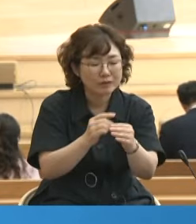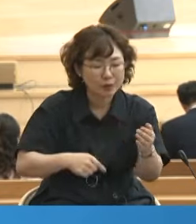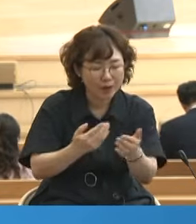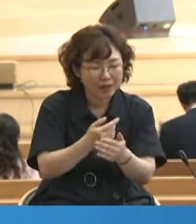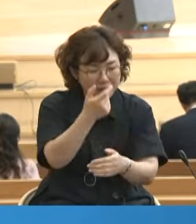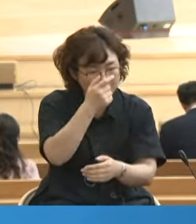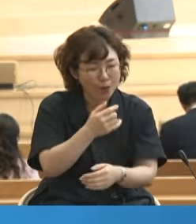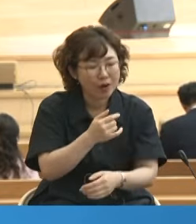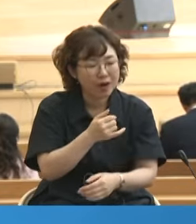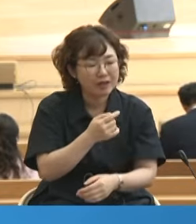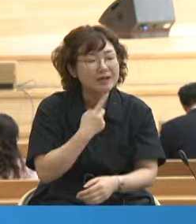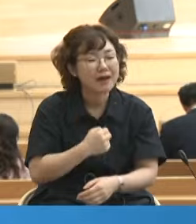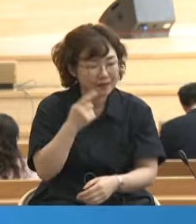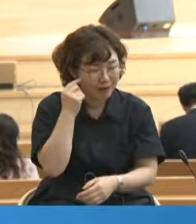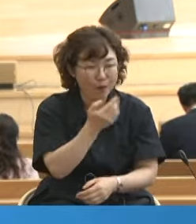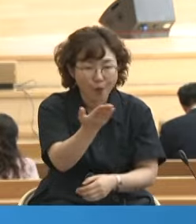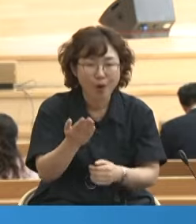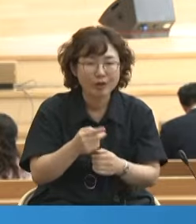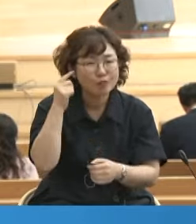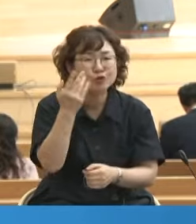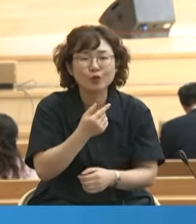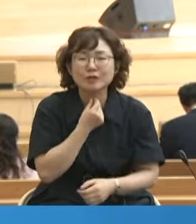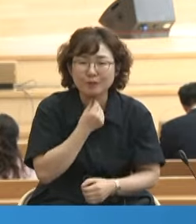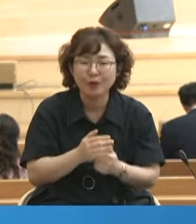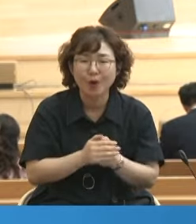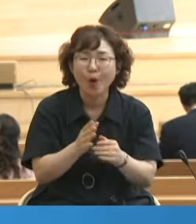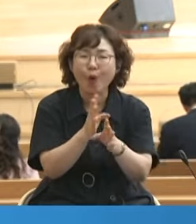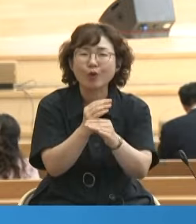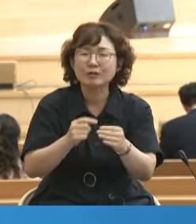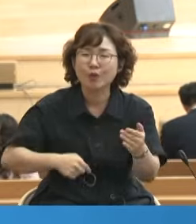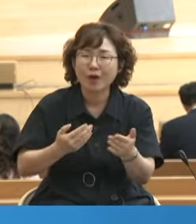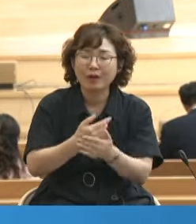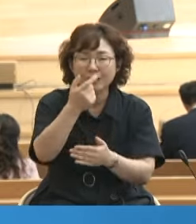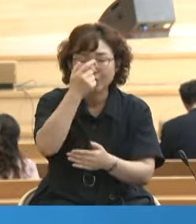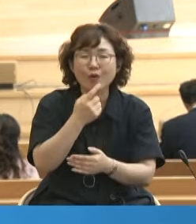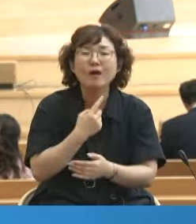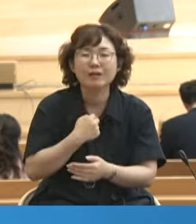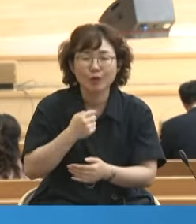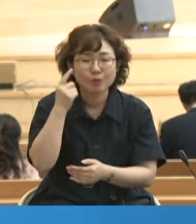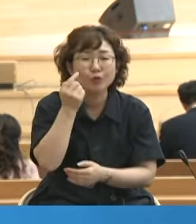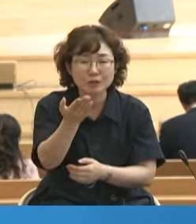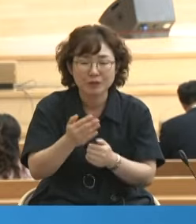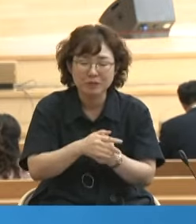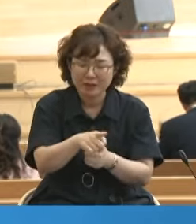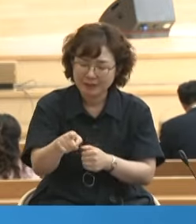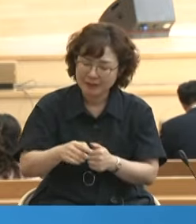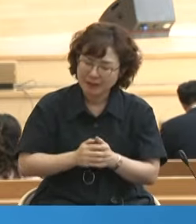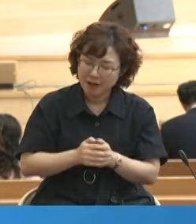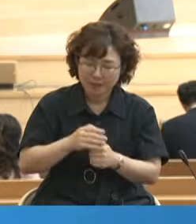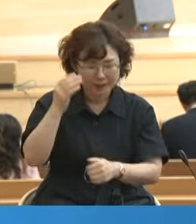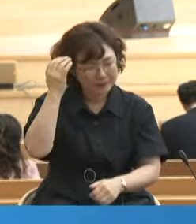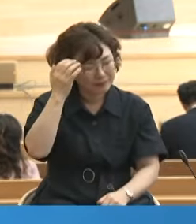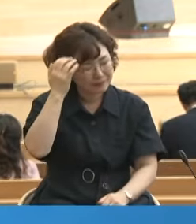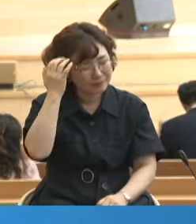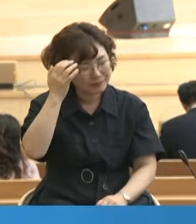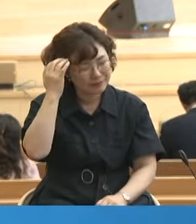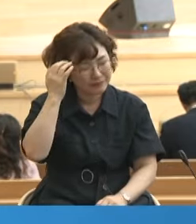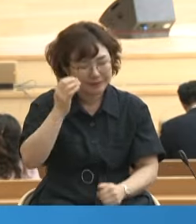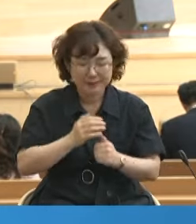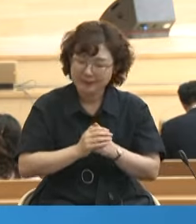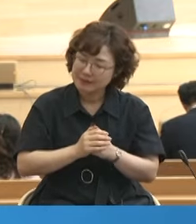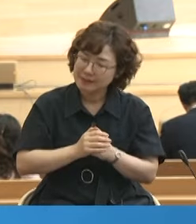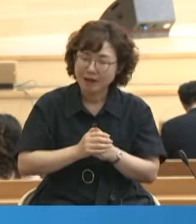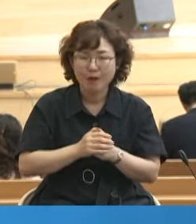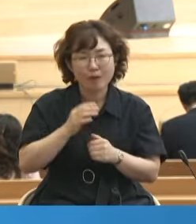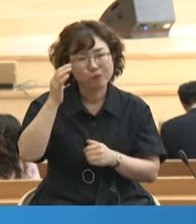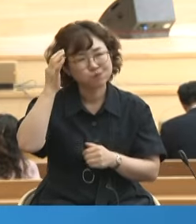했냐고, 언제 회개 기도를 했냐고, 언제 회개 기도를 했냐고, 그러면 대부분 머리를 긁을 거예요. 생각이